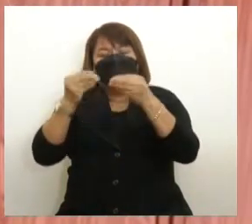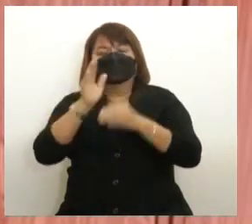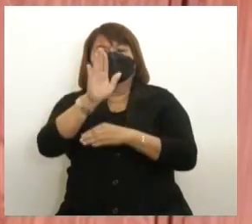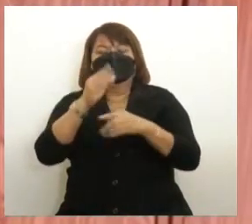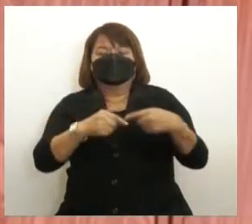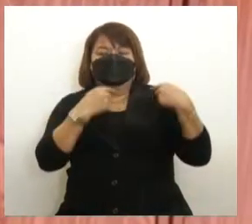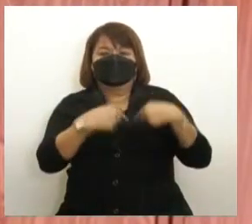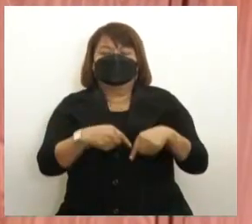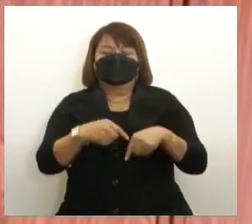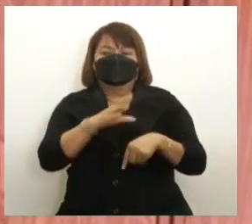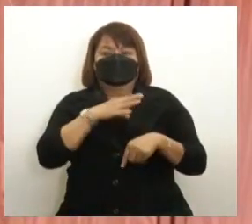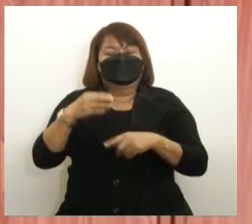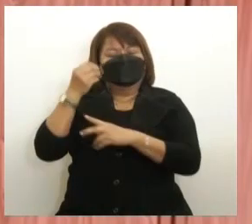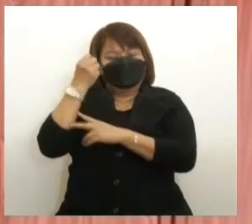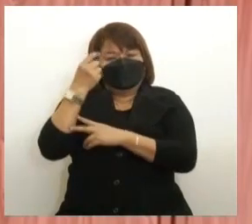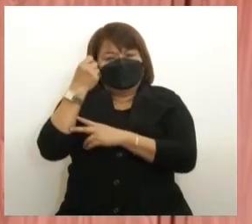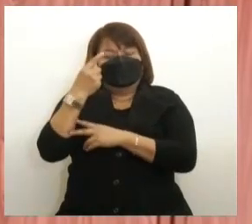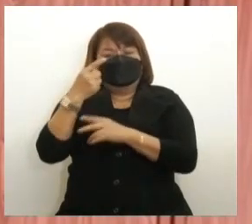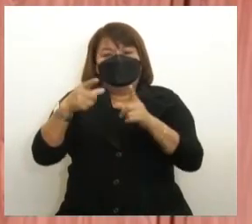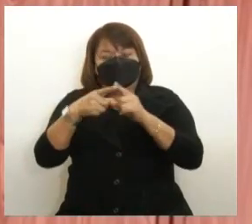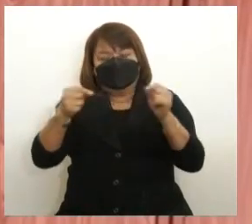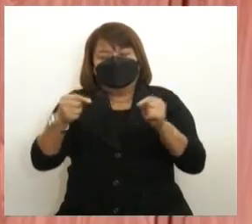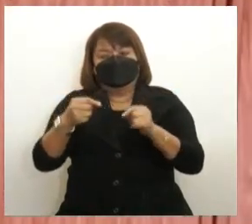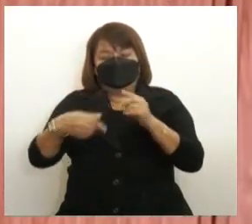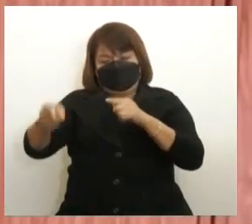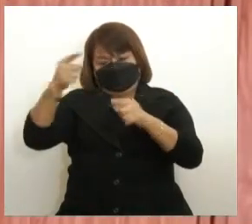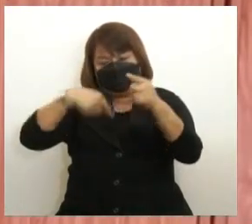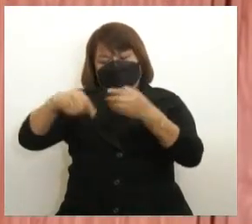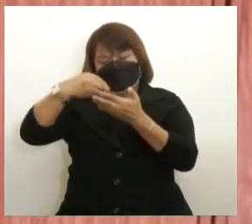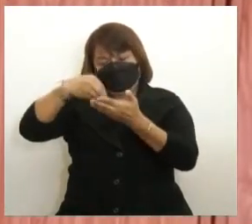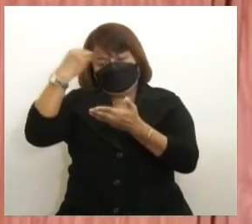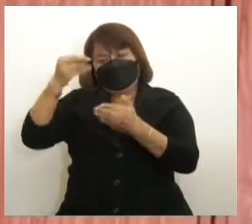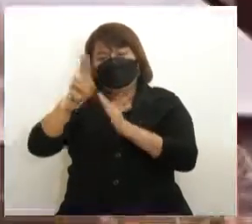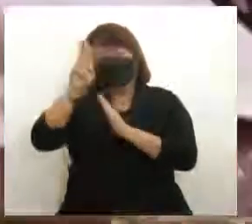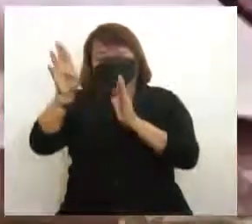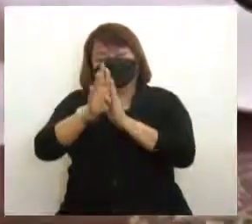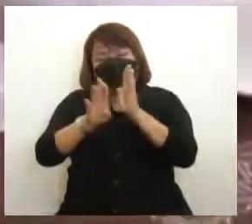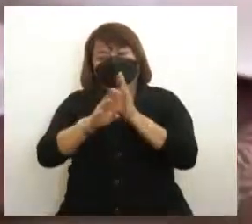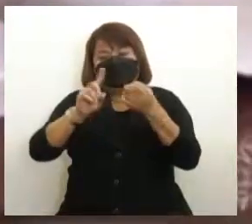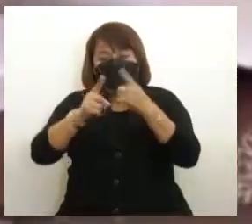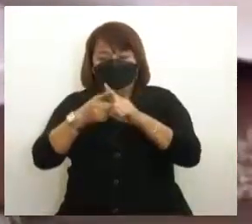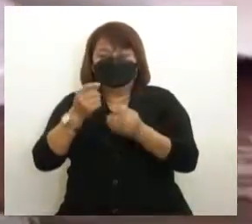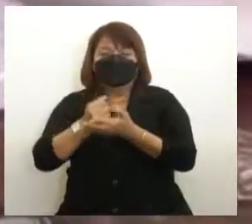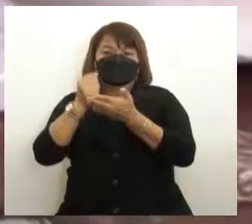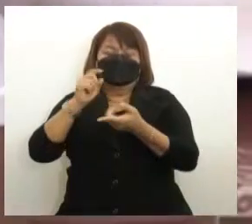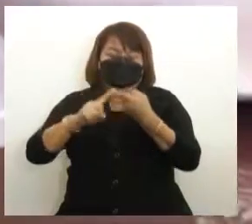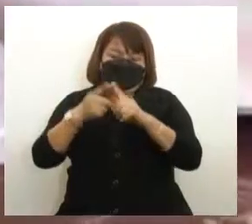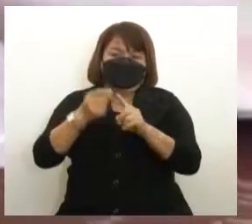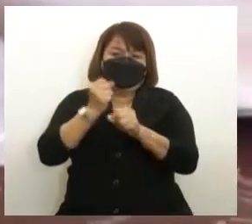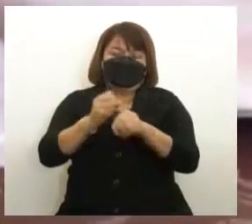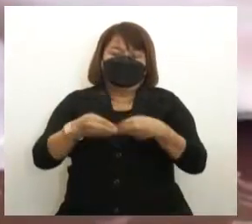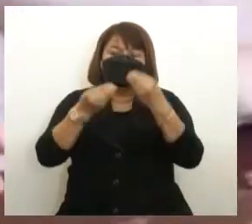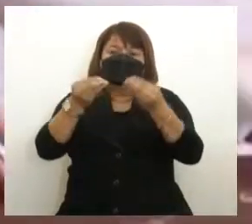ใจแล้วก็เข้าใจในเรื่องของการกลับมาเรียนใช้ระบบเพื่อนช่วยเพื่อนเพื่อนดูแลเพื่อนทำให้นักเรียน